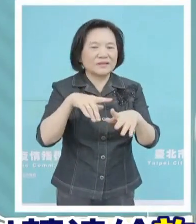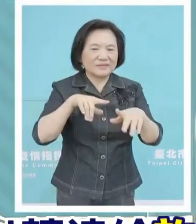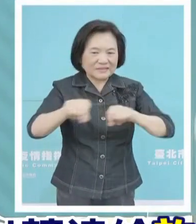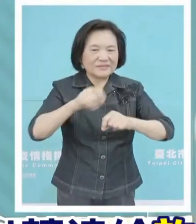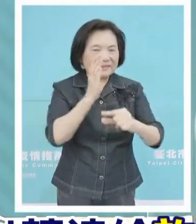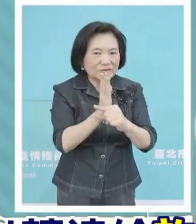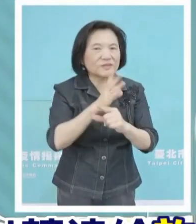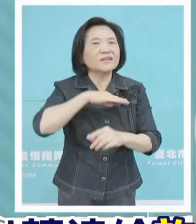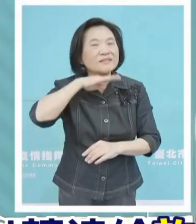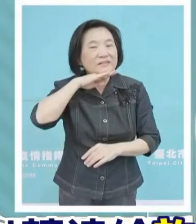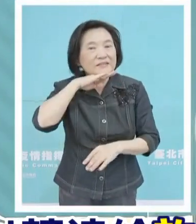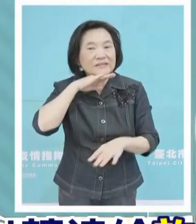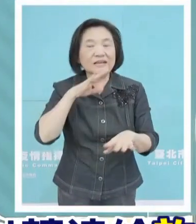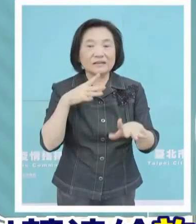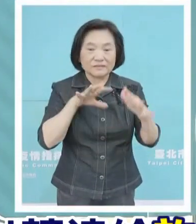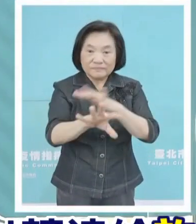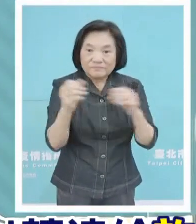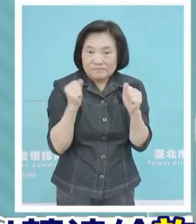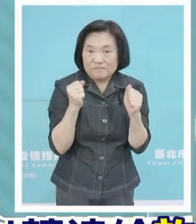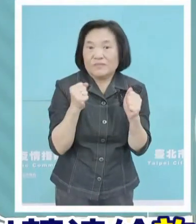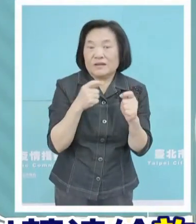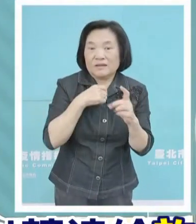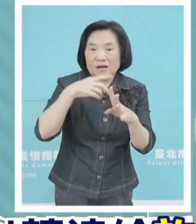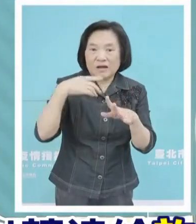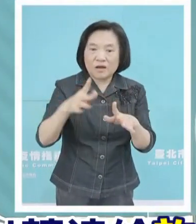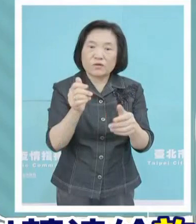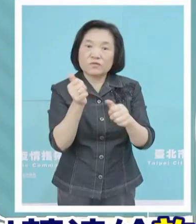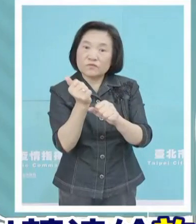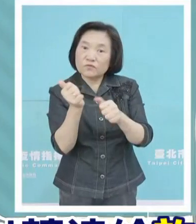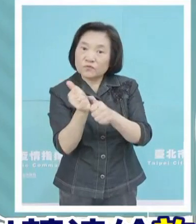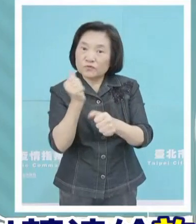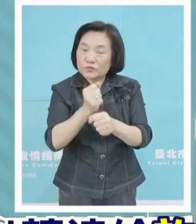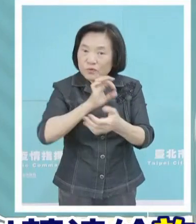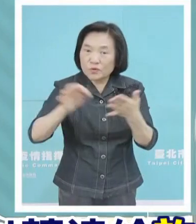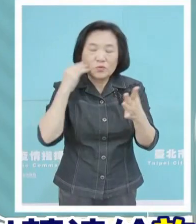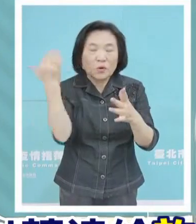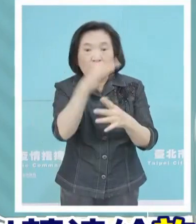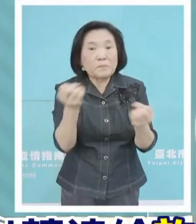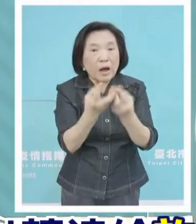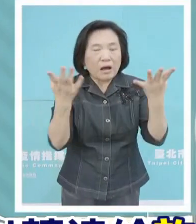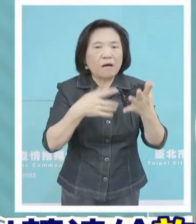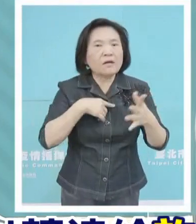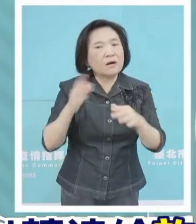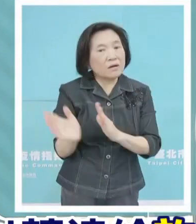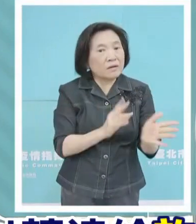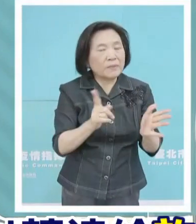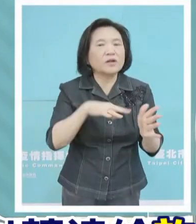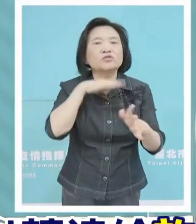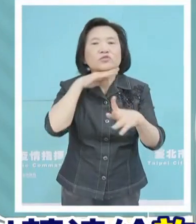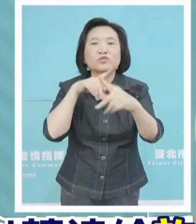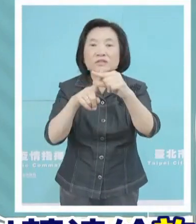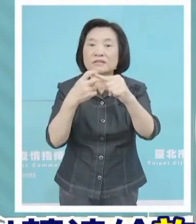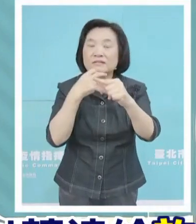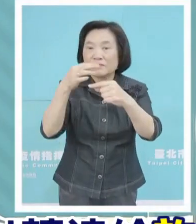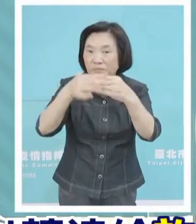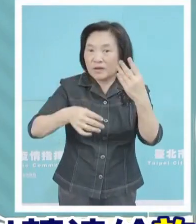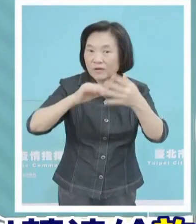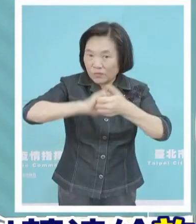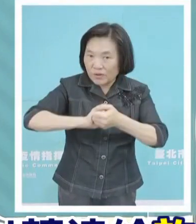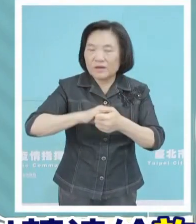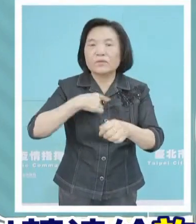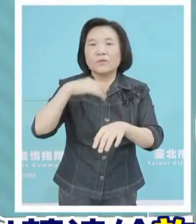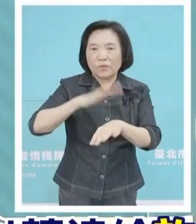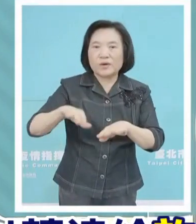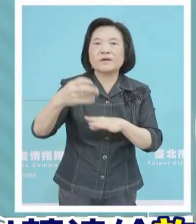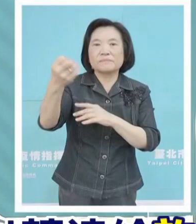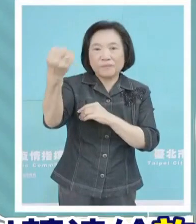跟副作用急救的问题啊。这个中央应该会定出标准之后，我们才会决定哪一些诊所是可以来做合约诊所